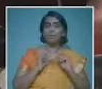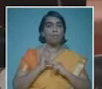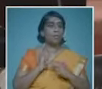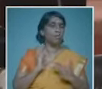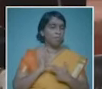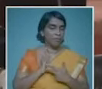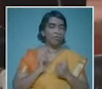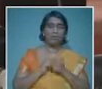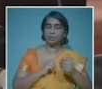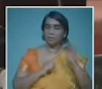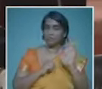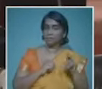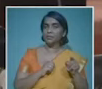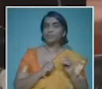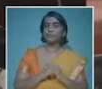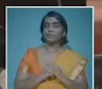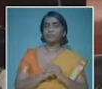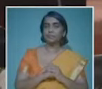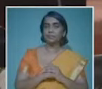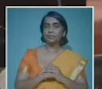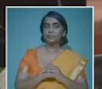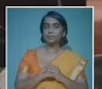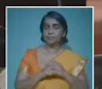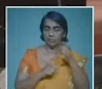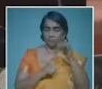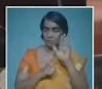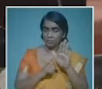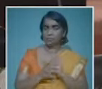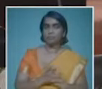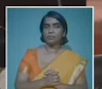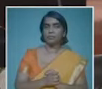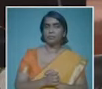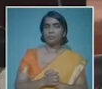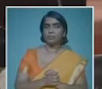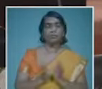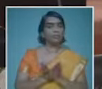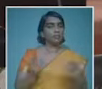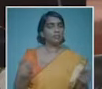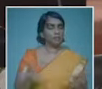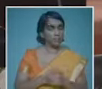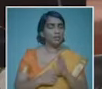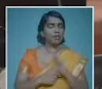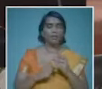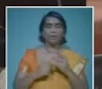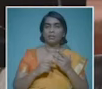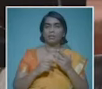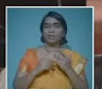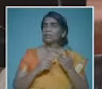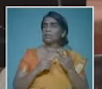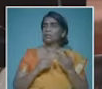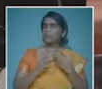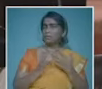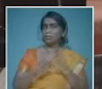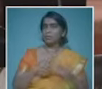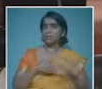ஒலிவில் துறைமுகத்தை பெருத்த ஆரவாரத்துடனும் ஆர்ப்பரிப்புடனும் ஆரம்பித்தீர்கள். ஆனால் நிலைமையோ பிச்சை வேண்டாம் நாயை பிடி என்ற